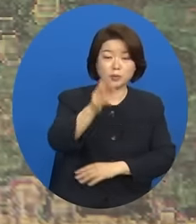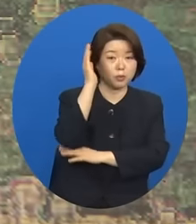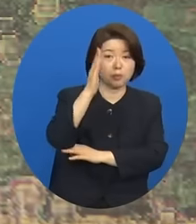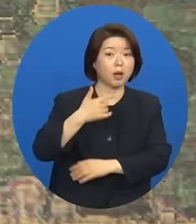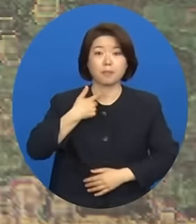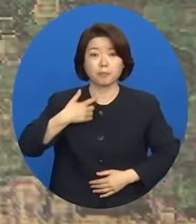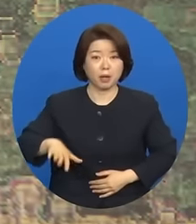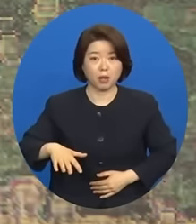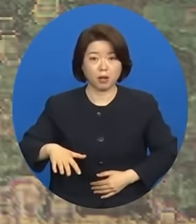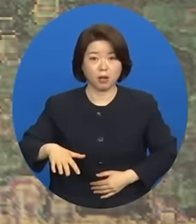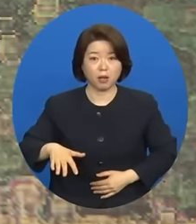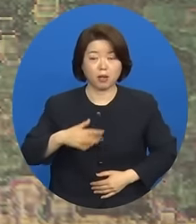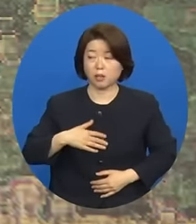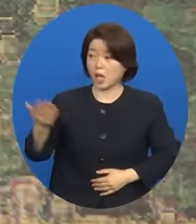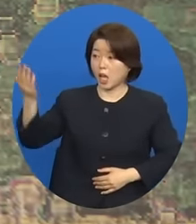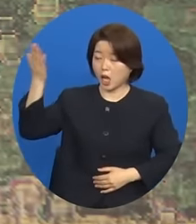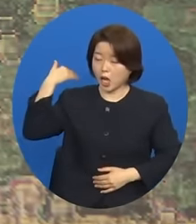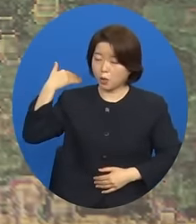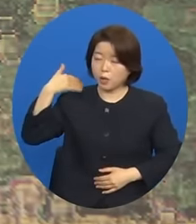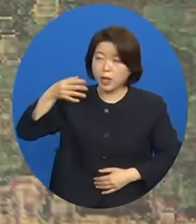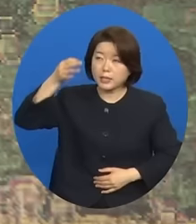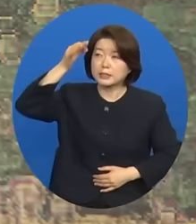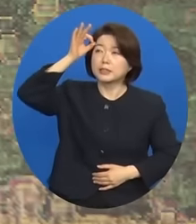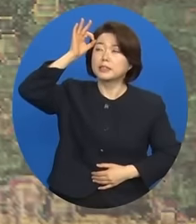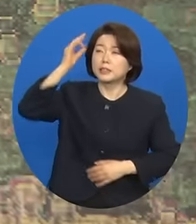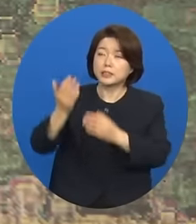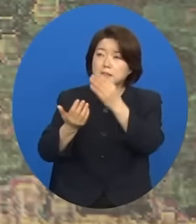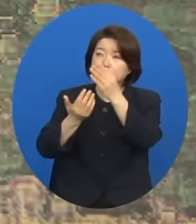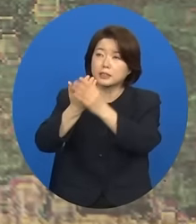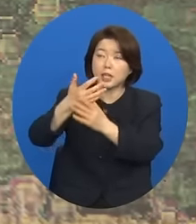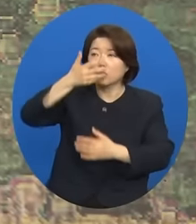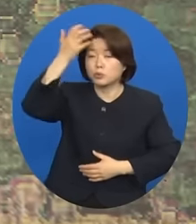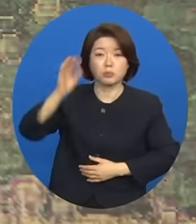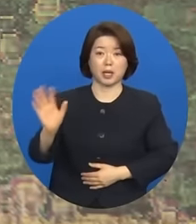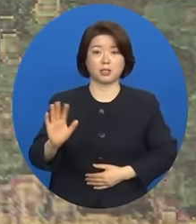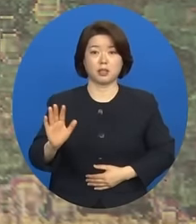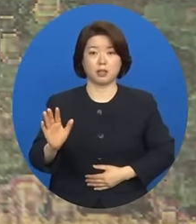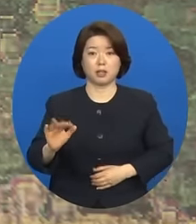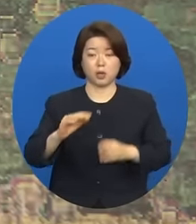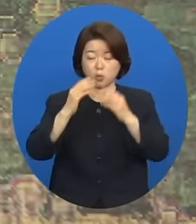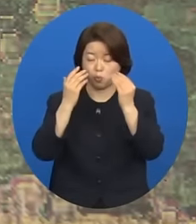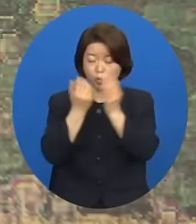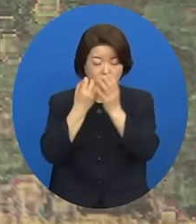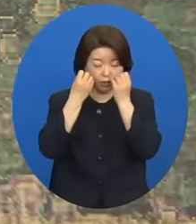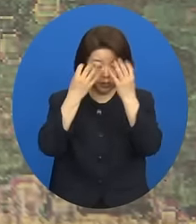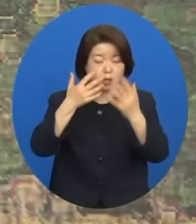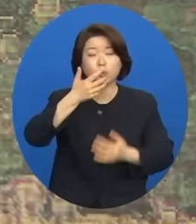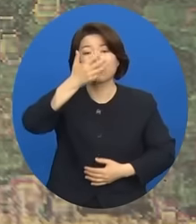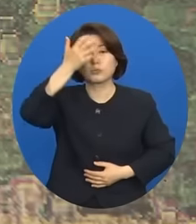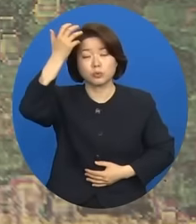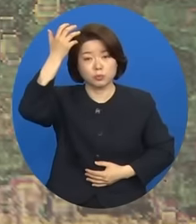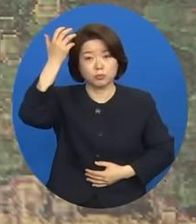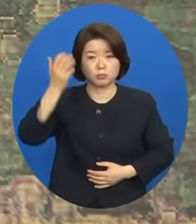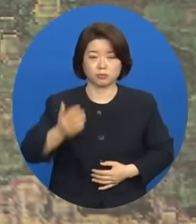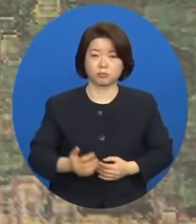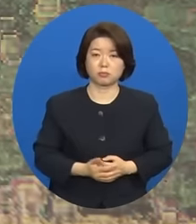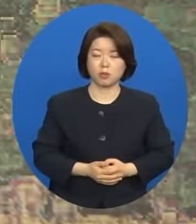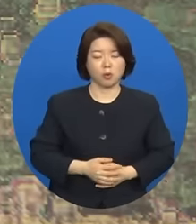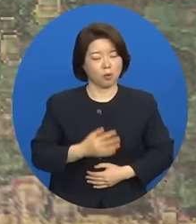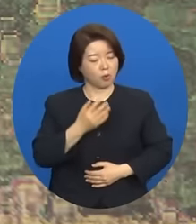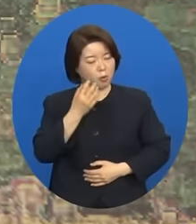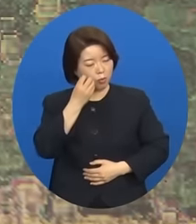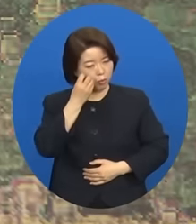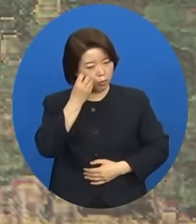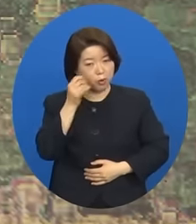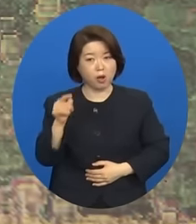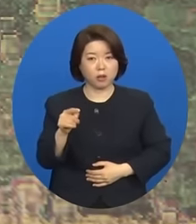과거에 묻혀졌던 기억이 나온 꿈이 아닌 것이죠. 완전히 새로운 꿈을 꾸게 된 겁니다. 너무 신기하다.